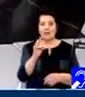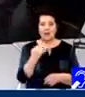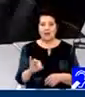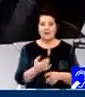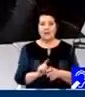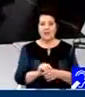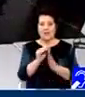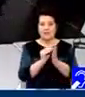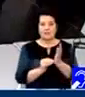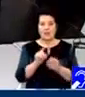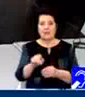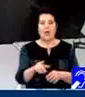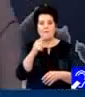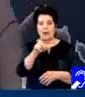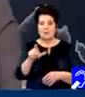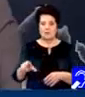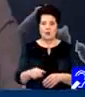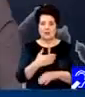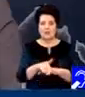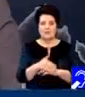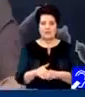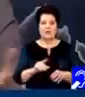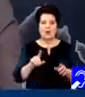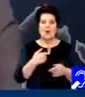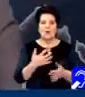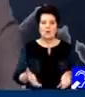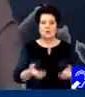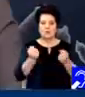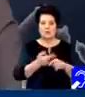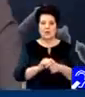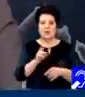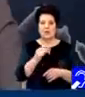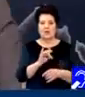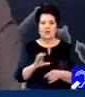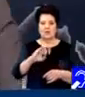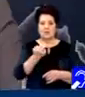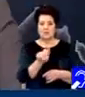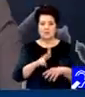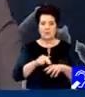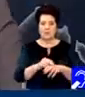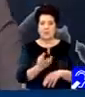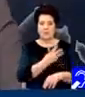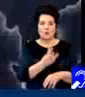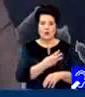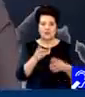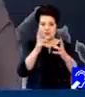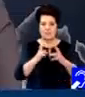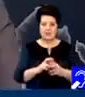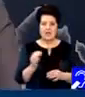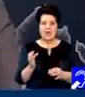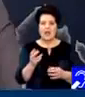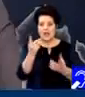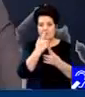început să interogheze persoanele aflate în interior. Un susținător al lui Navalny a scris pe o rețea de socializare că poliția dorește să verifice